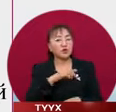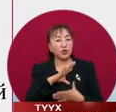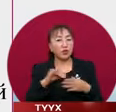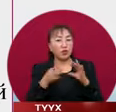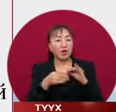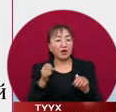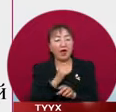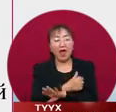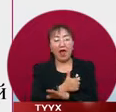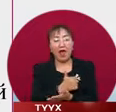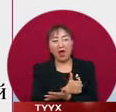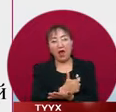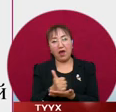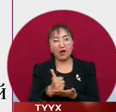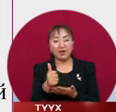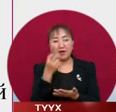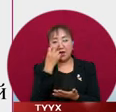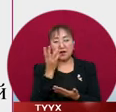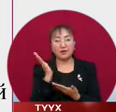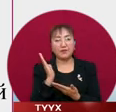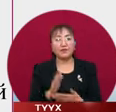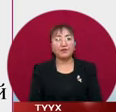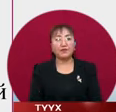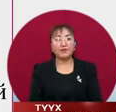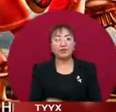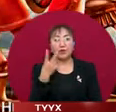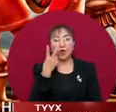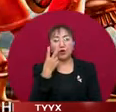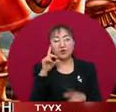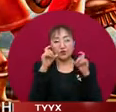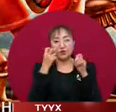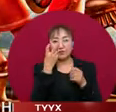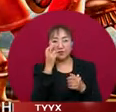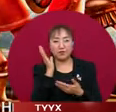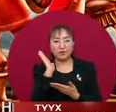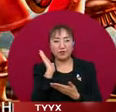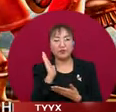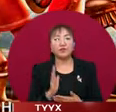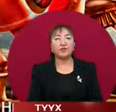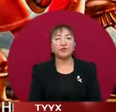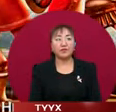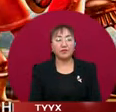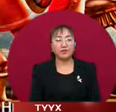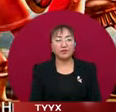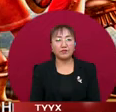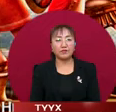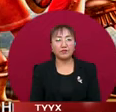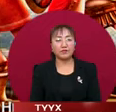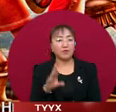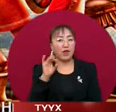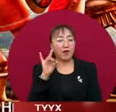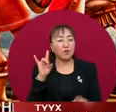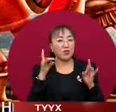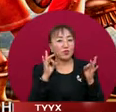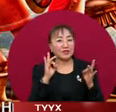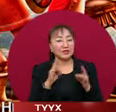за, эхлээд бүгдээрээ 1-2 зургийг ажиглан харъя. За, сайн ажиглаад хараарай. Энэ ямар күүклтэнүүд